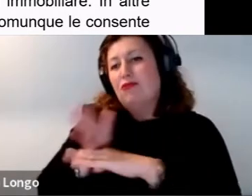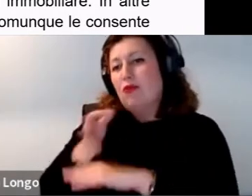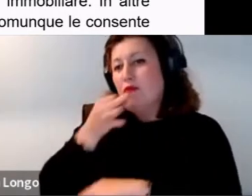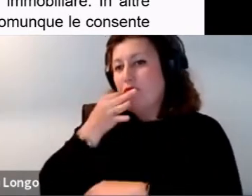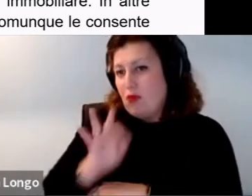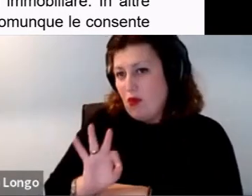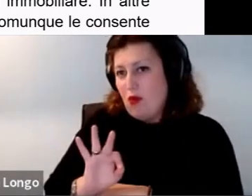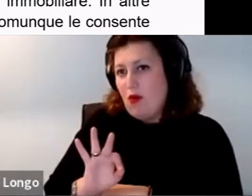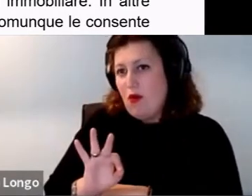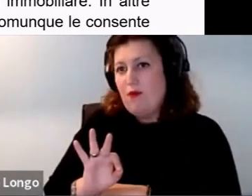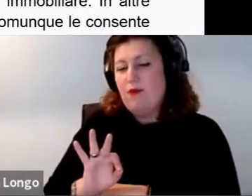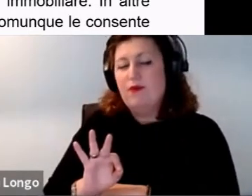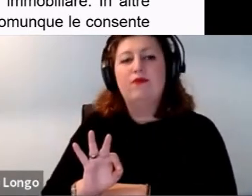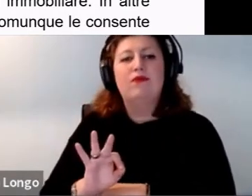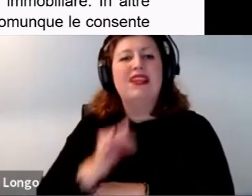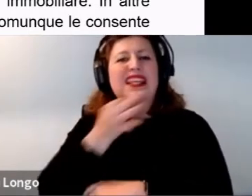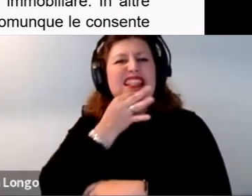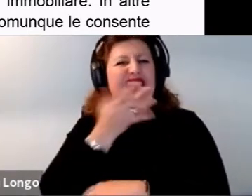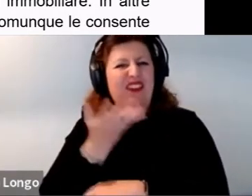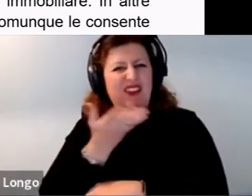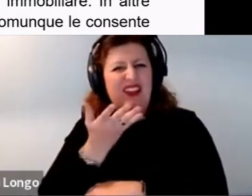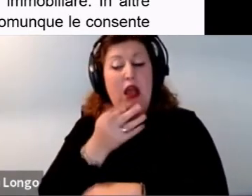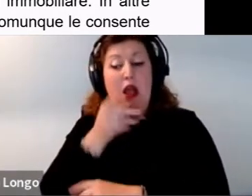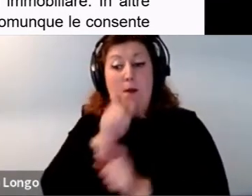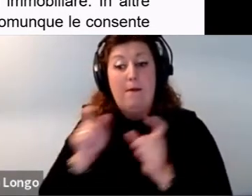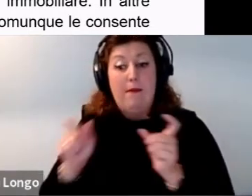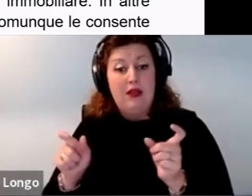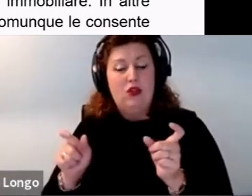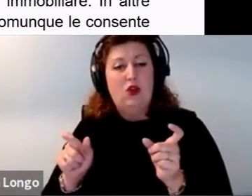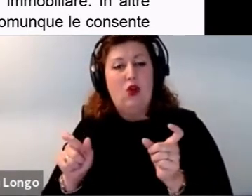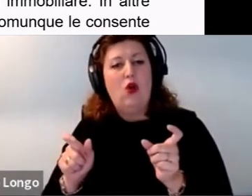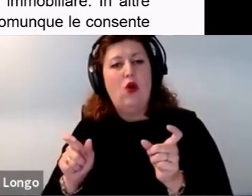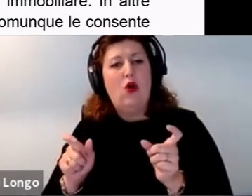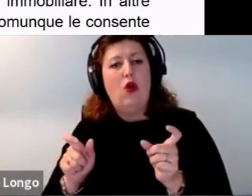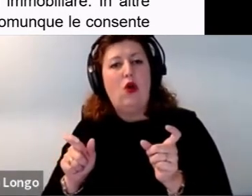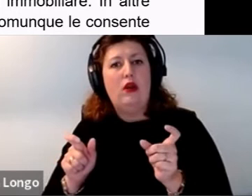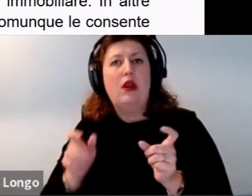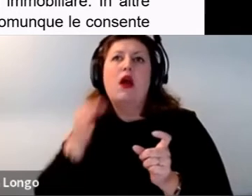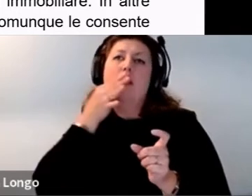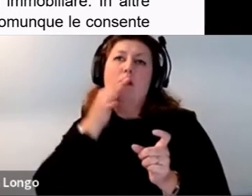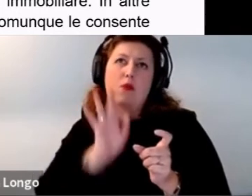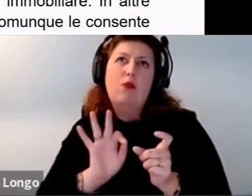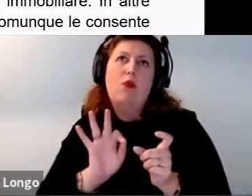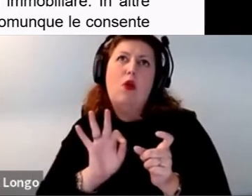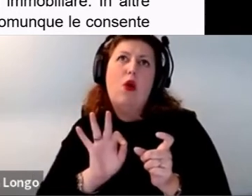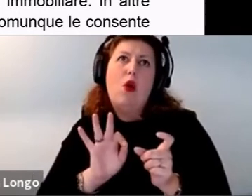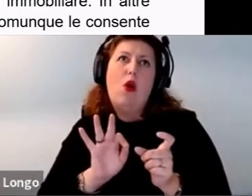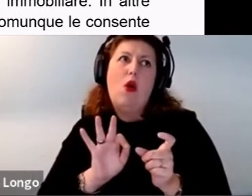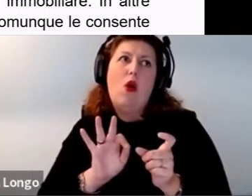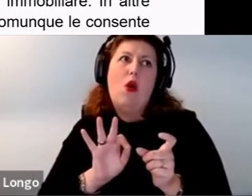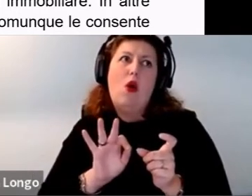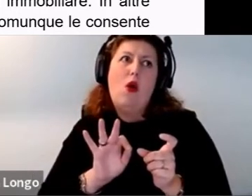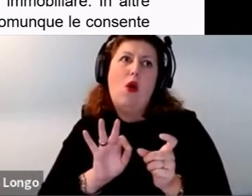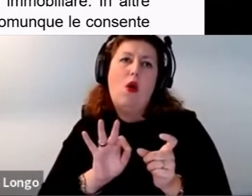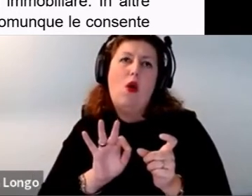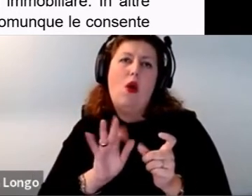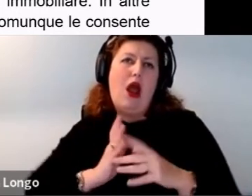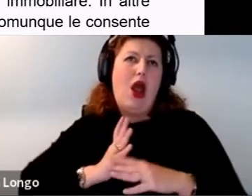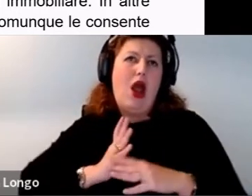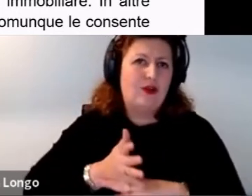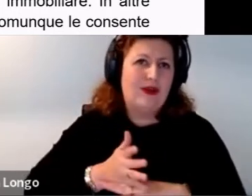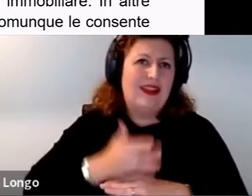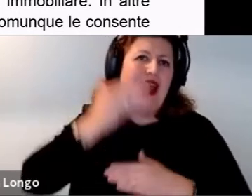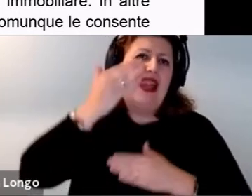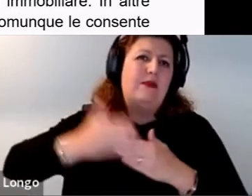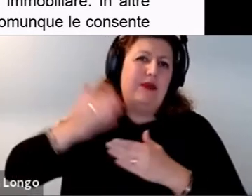In altre parole, la persona può accedere in maniera limitata alla struttura, ma comunque le consente ogni tipo di